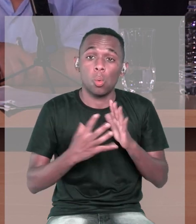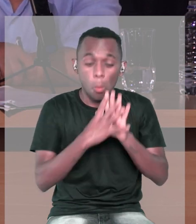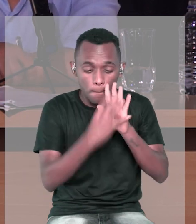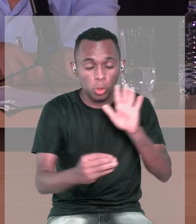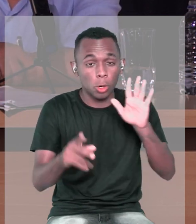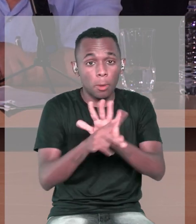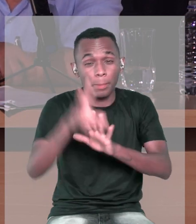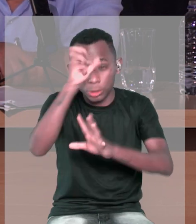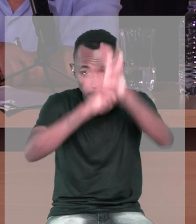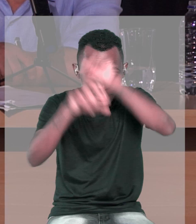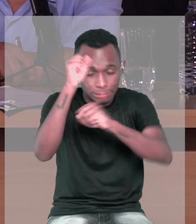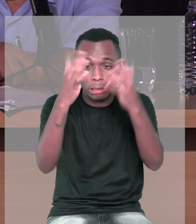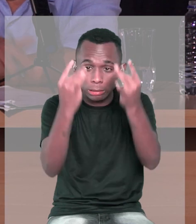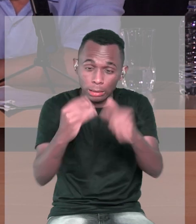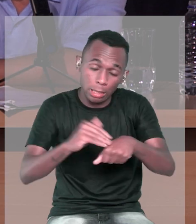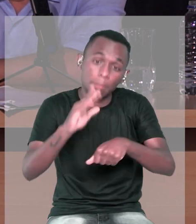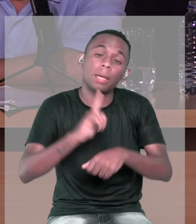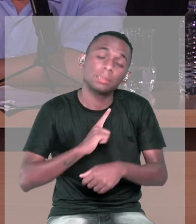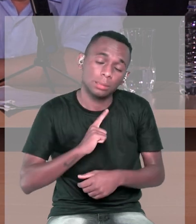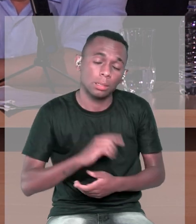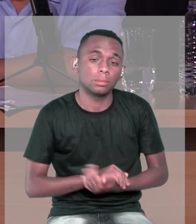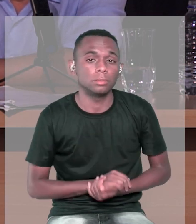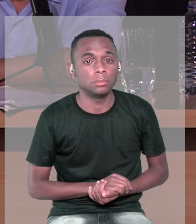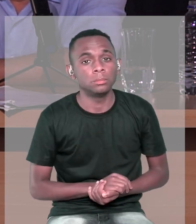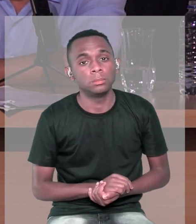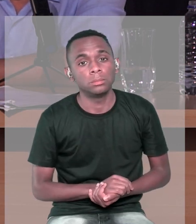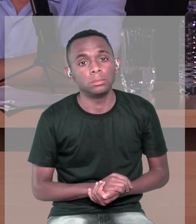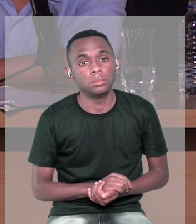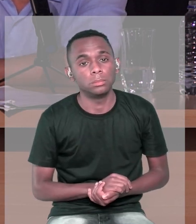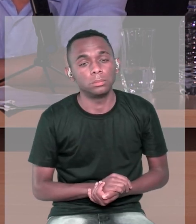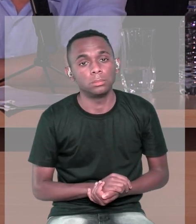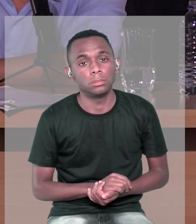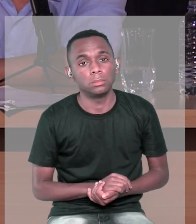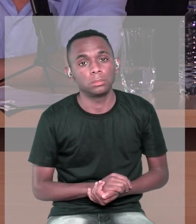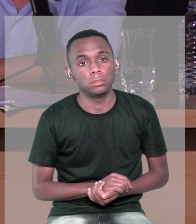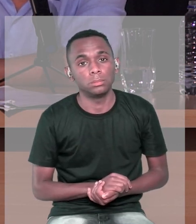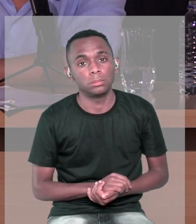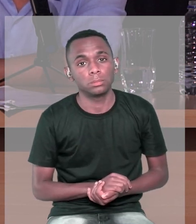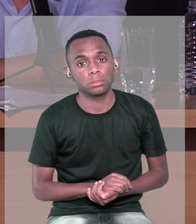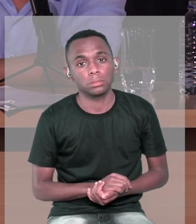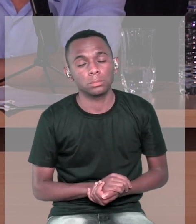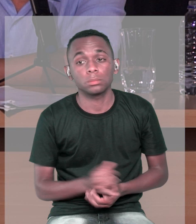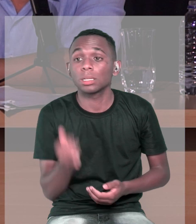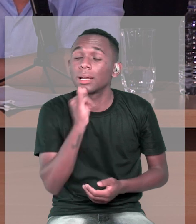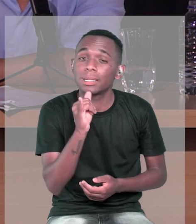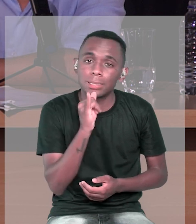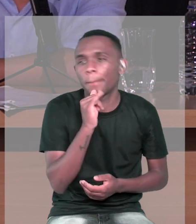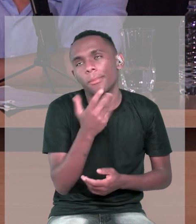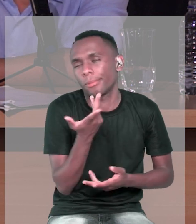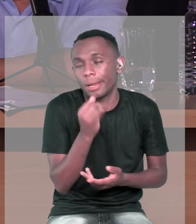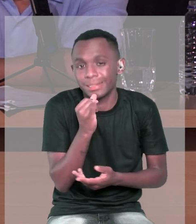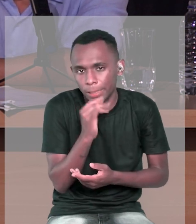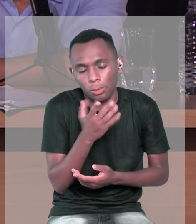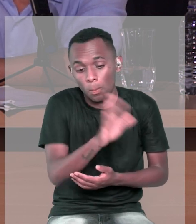aprendizagem ainda mais elementar. Par exemple, un enfant qui apprend à marcher. Por exemplo, vou falar aqui um